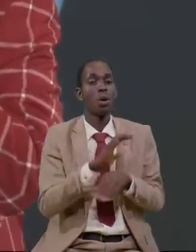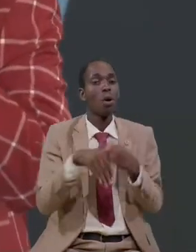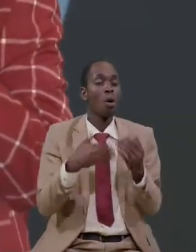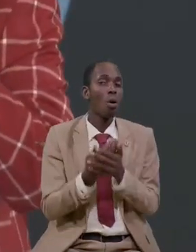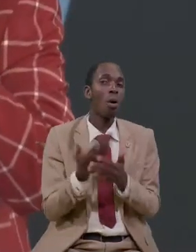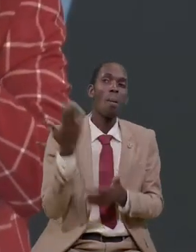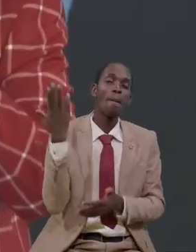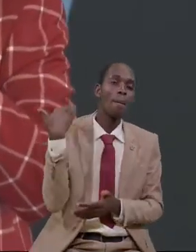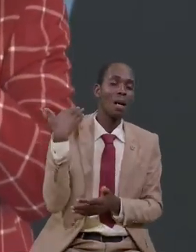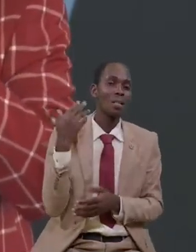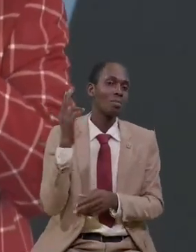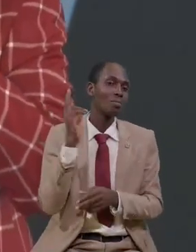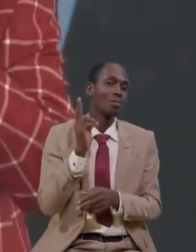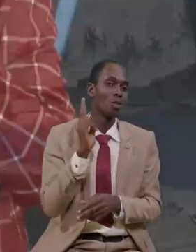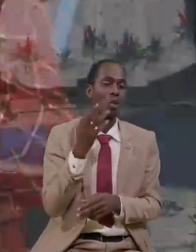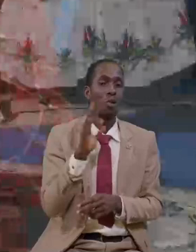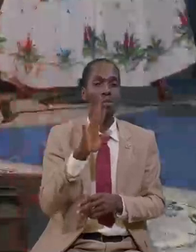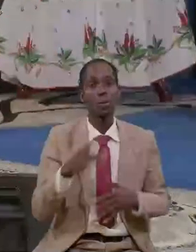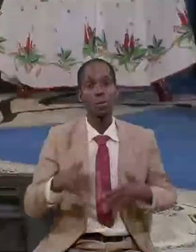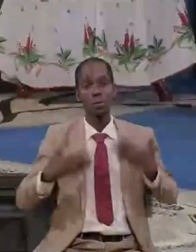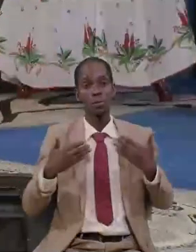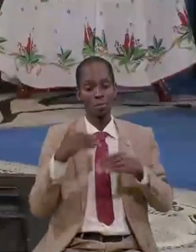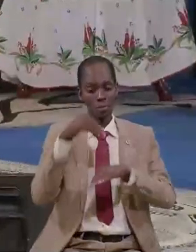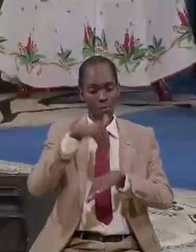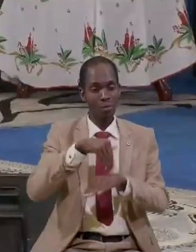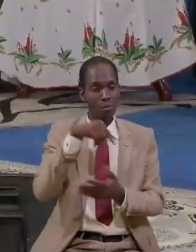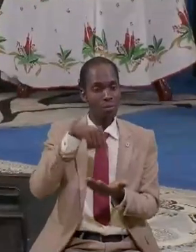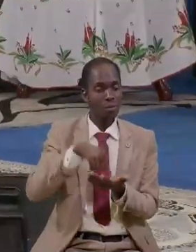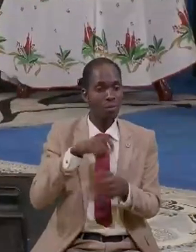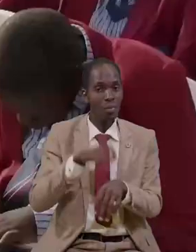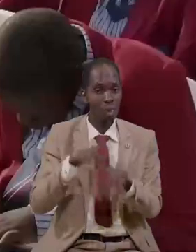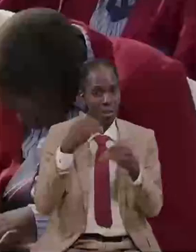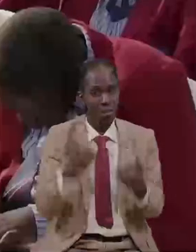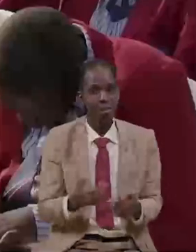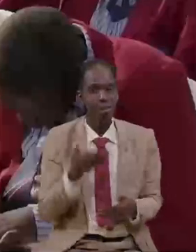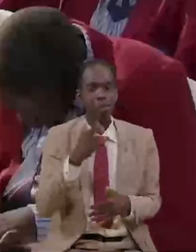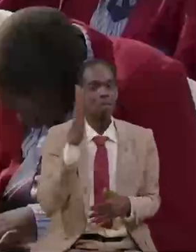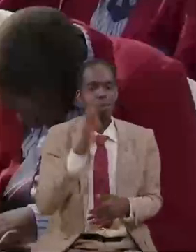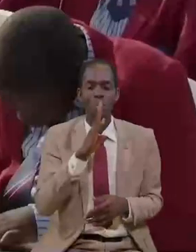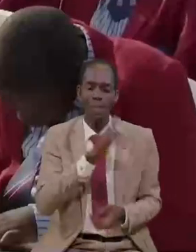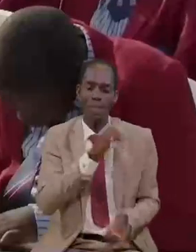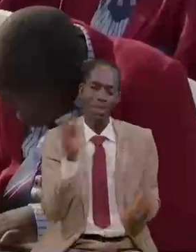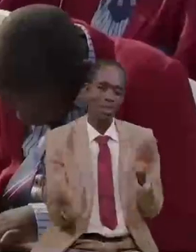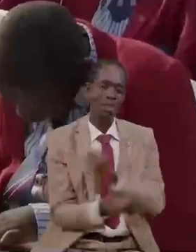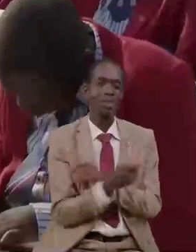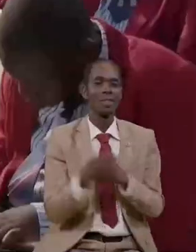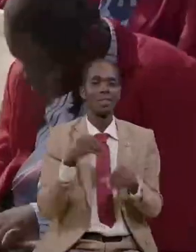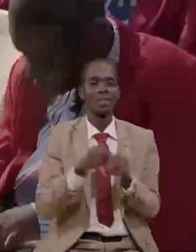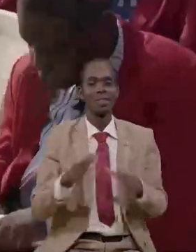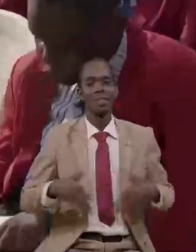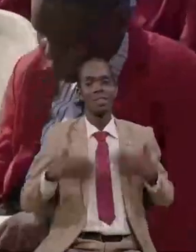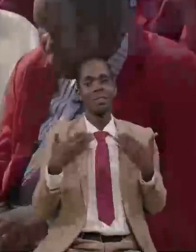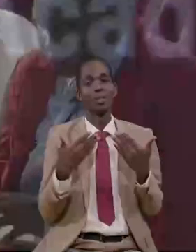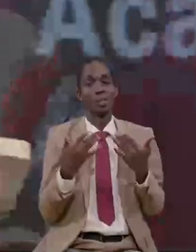Ton histoire passée, en ce moment même, il y aura un changement. Jésus